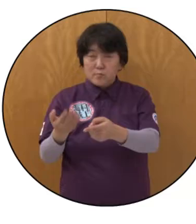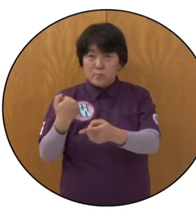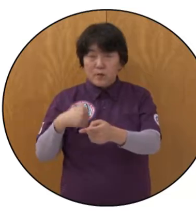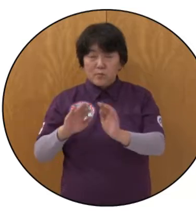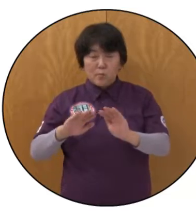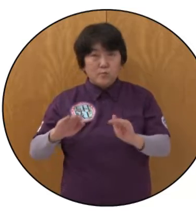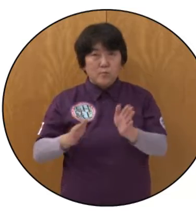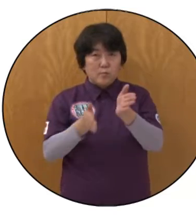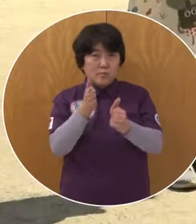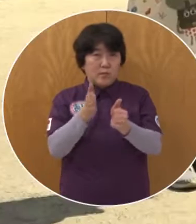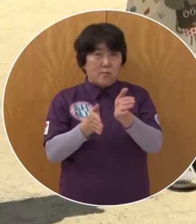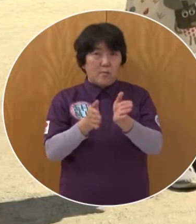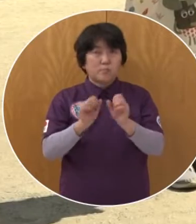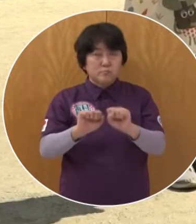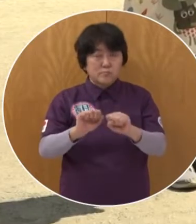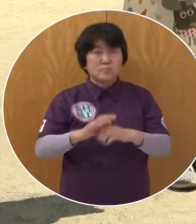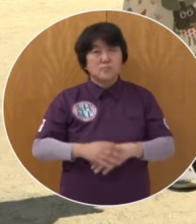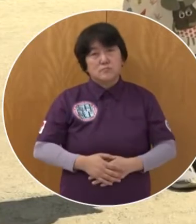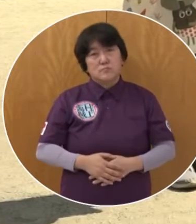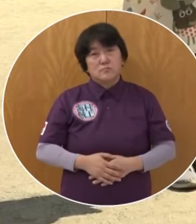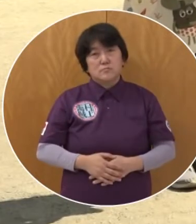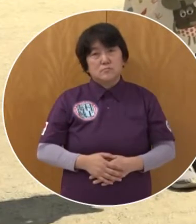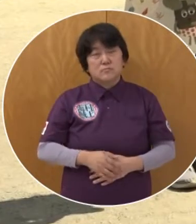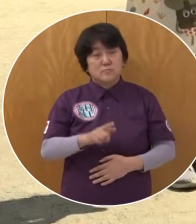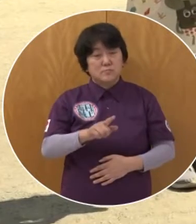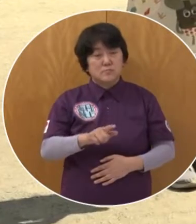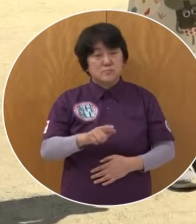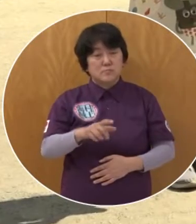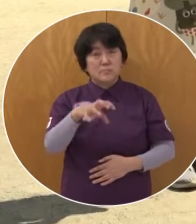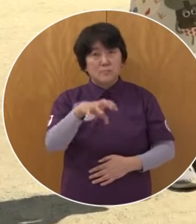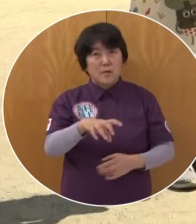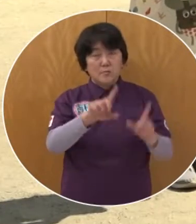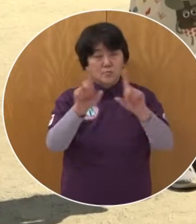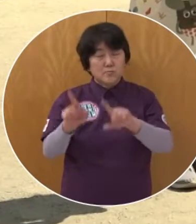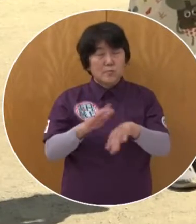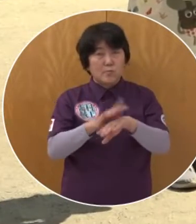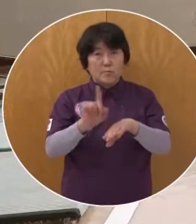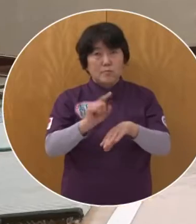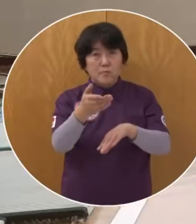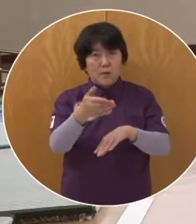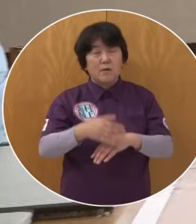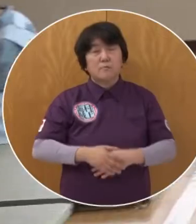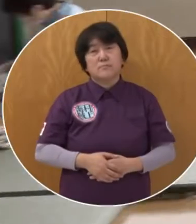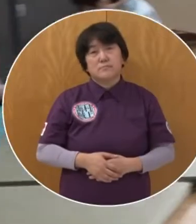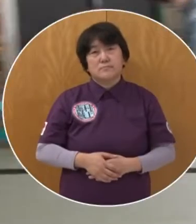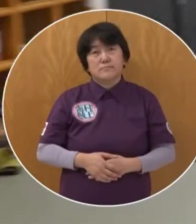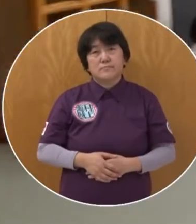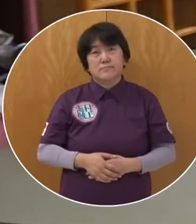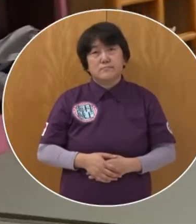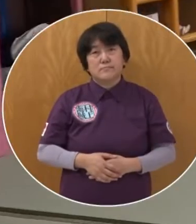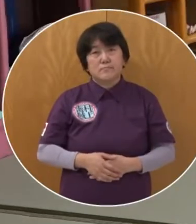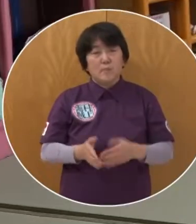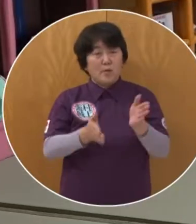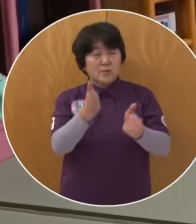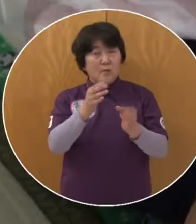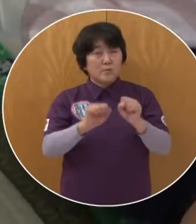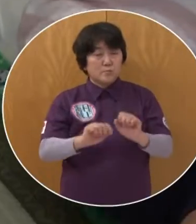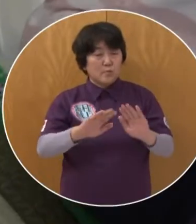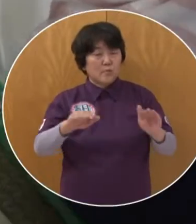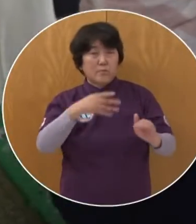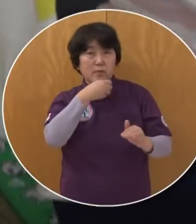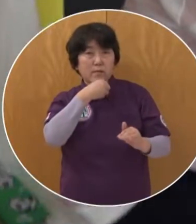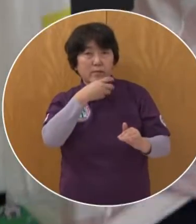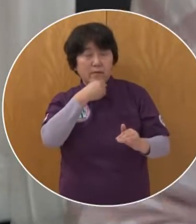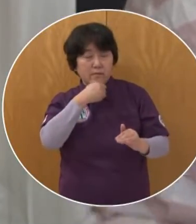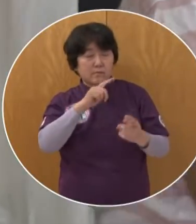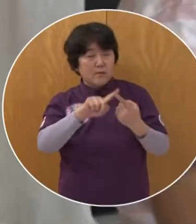預かりしています。 預かった子どもたち、園ではどのように過ごすんでしょうか。 お預かりしているお子さんの